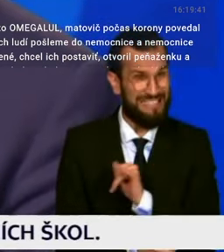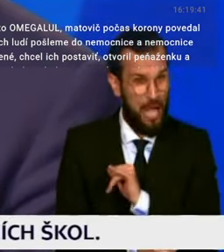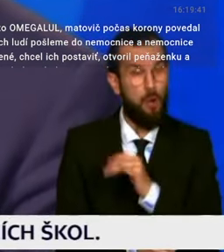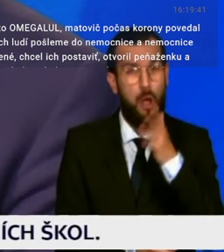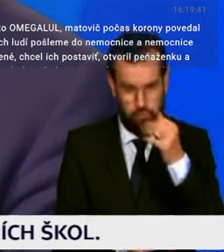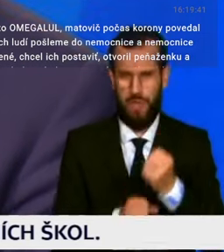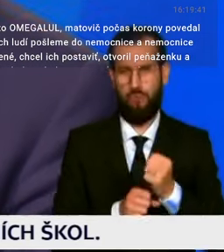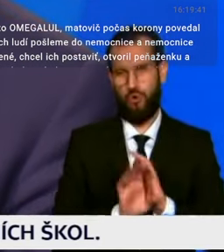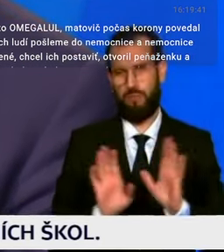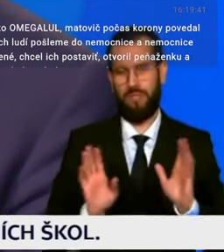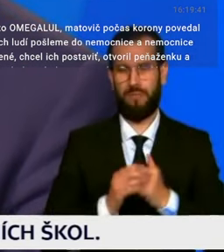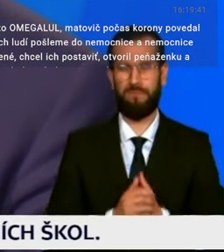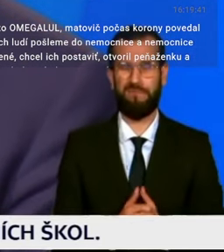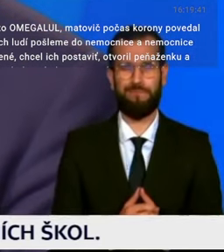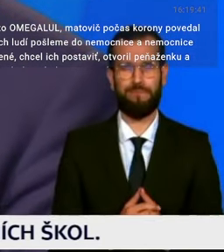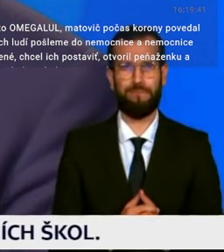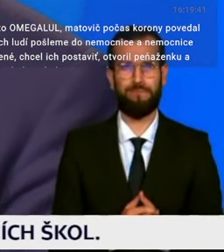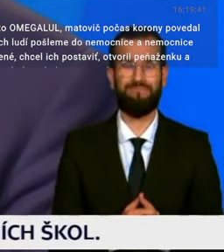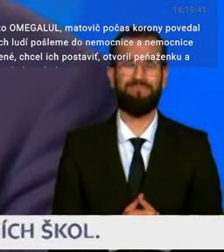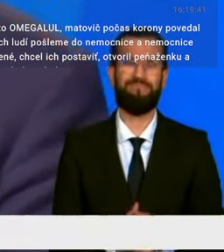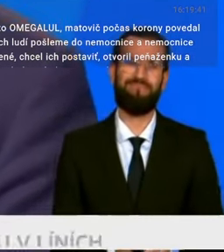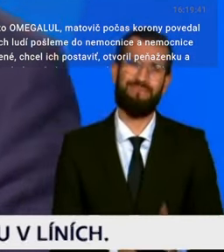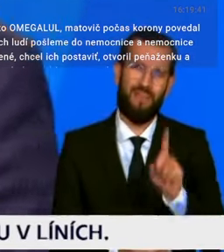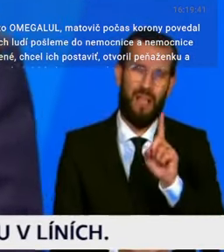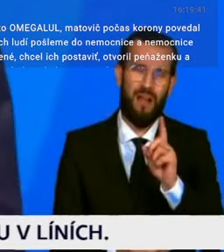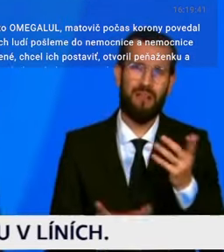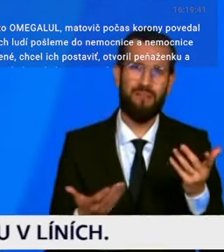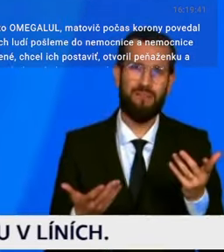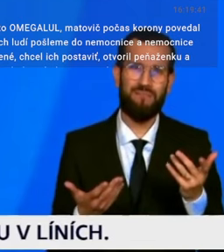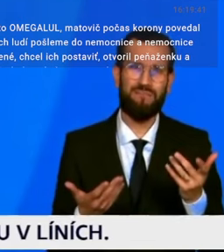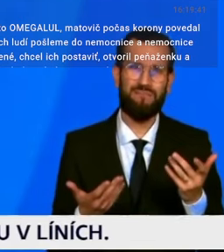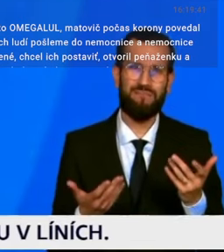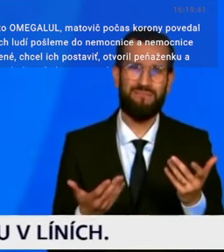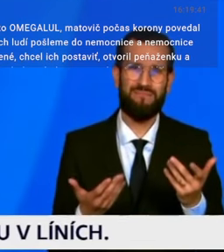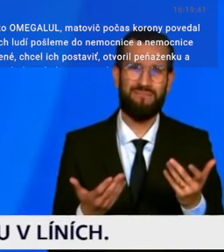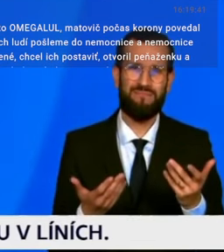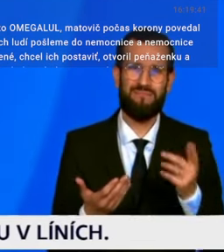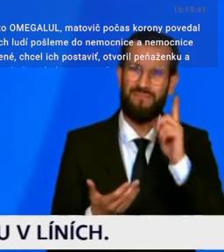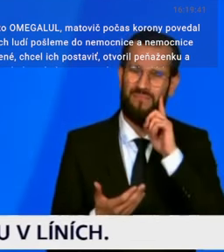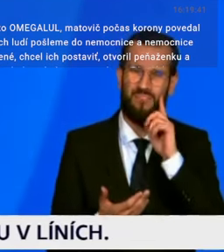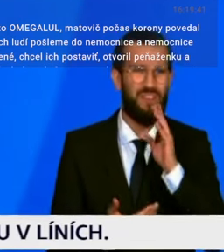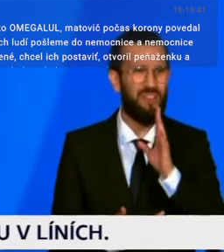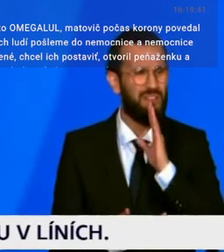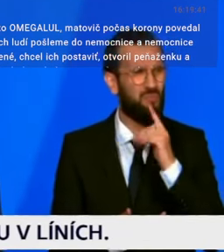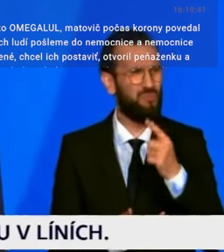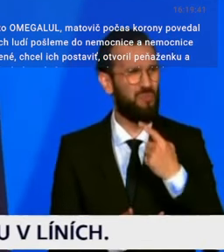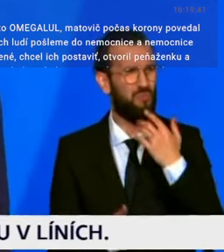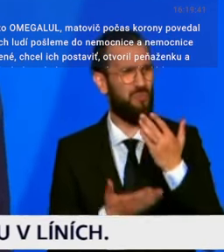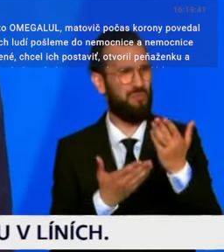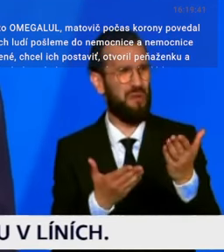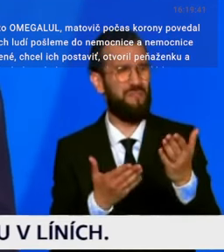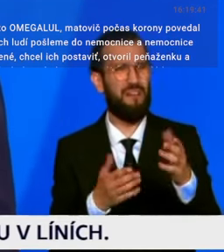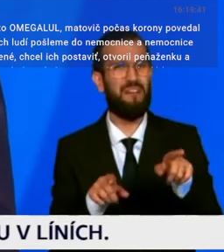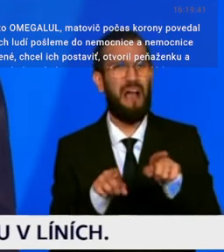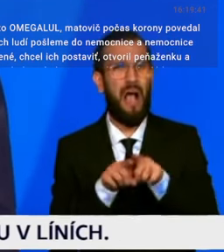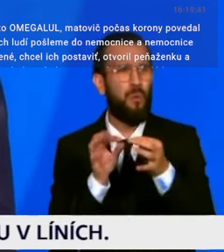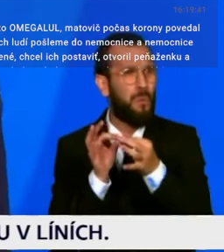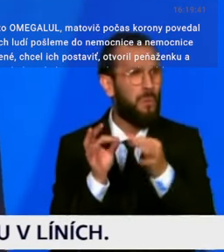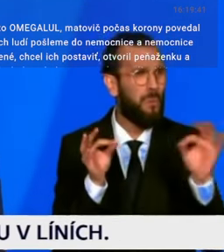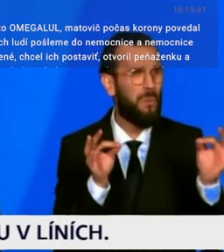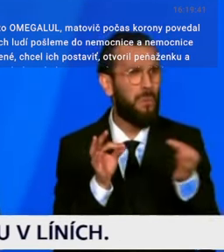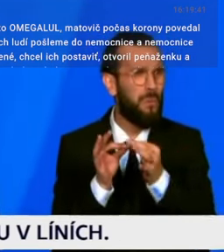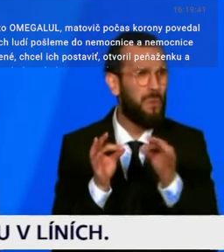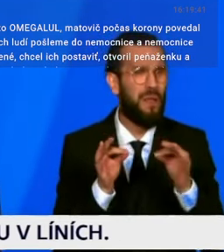ale na druhej strane viete nemôžem počúvať takéto tie floskuly A tie naučené vety a tá